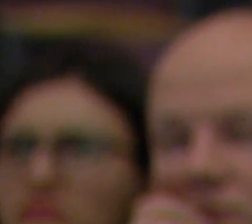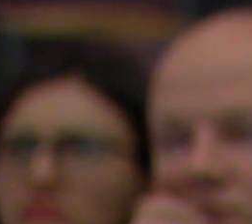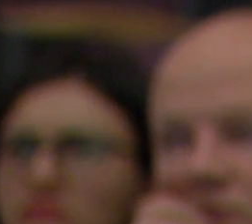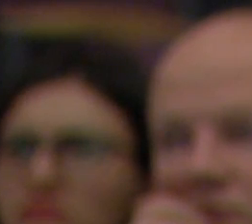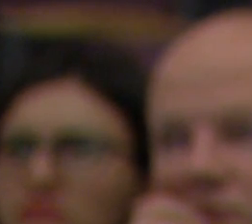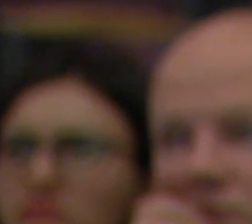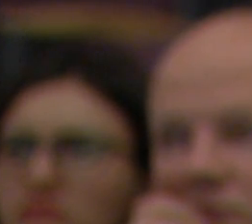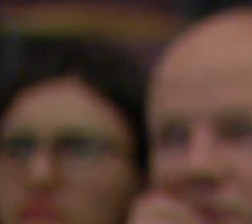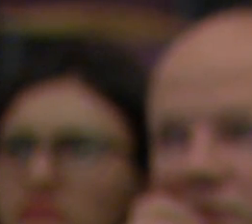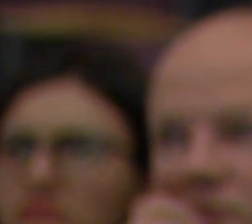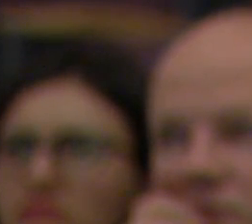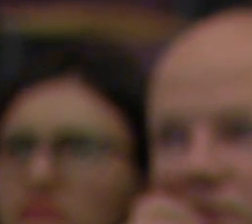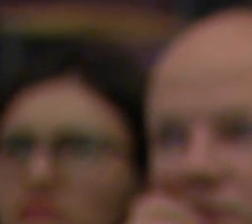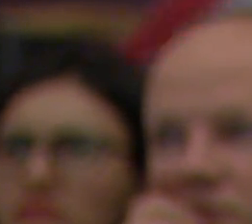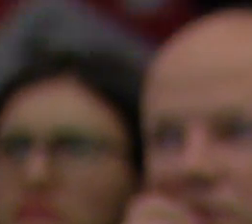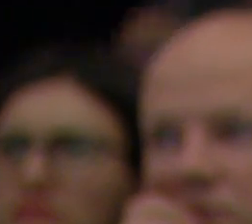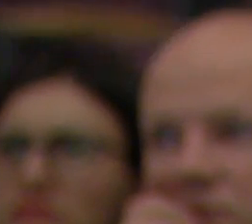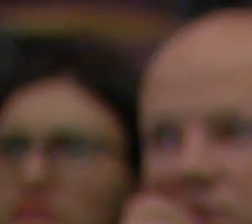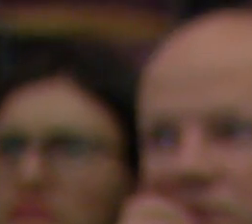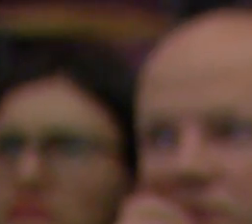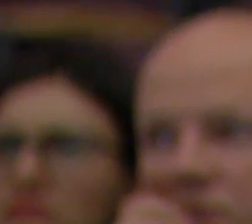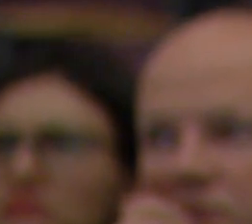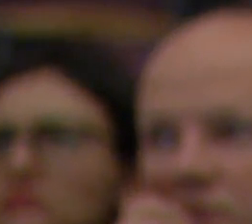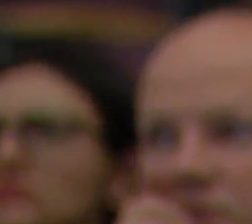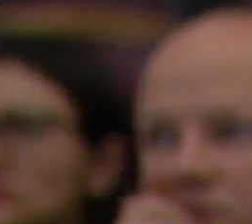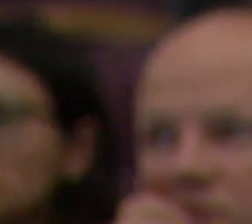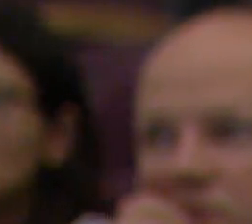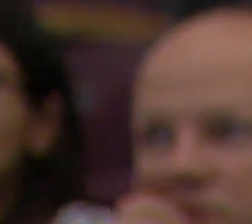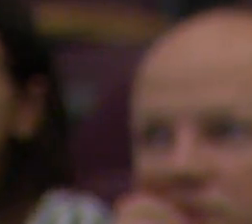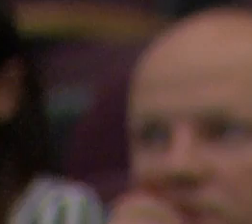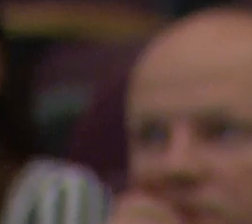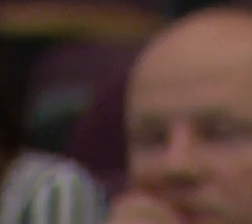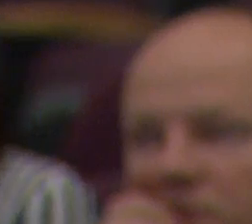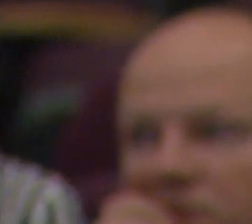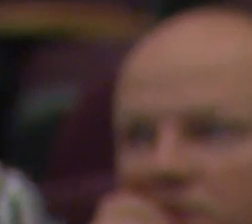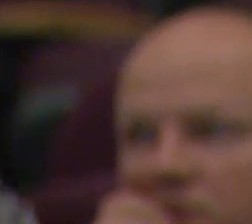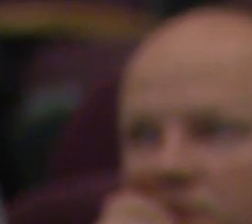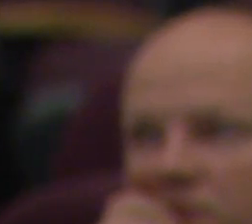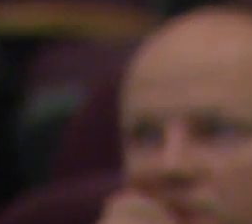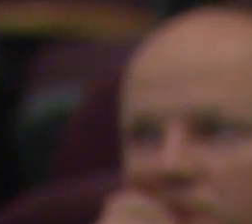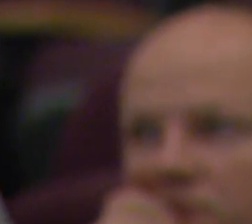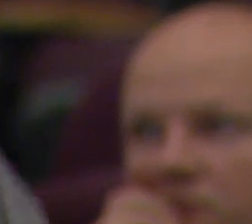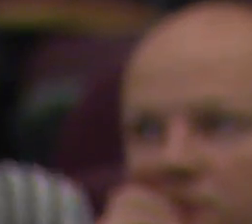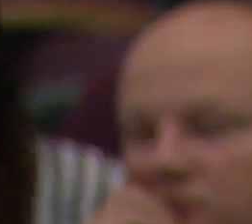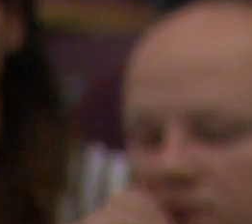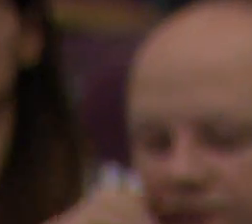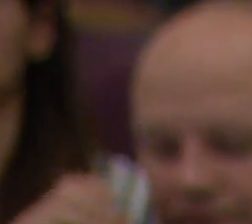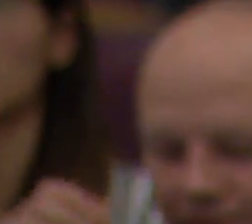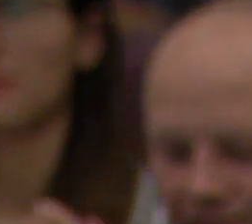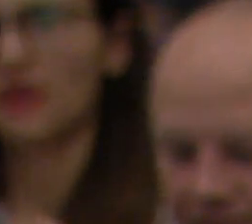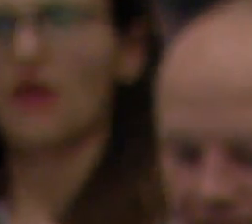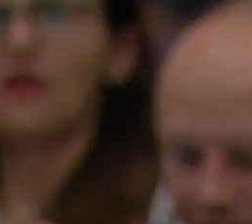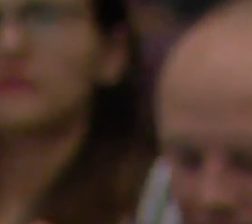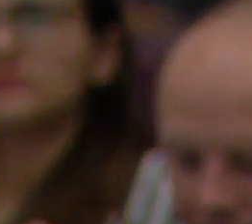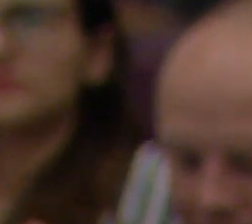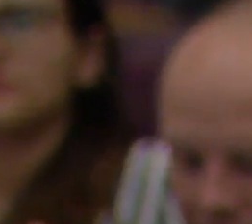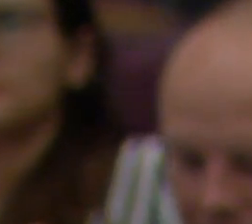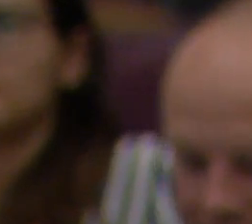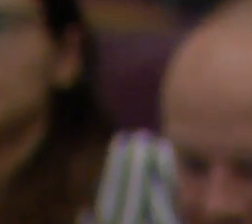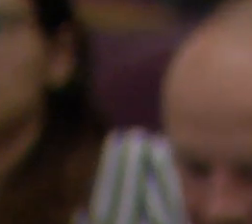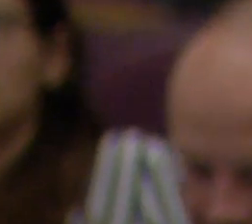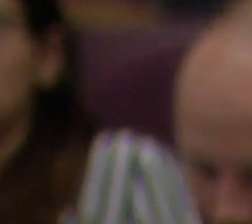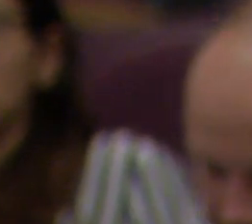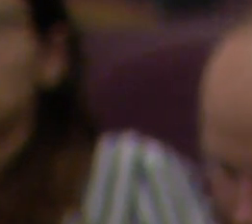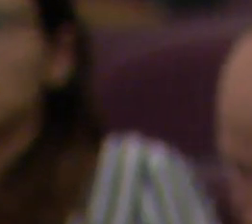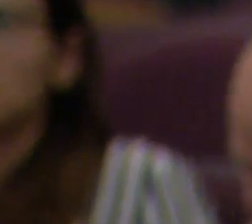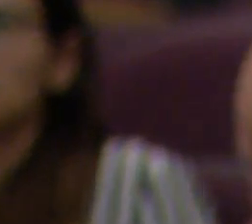la majorité des gens, particulièrement aux États-Unis, est extrêmement en colère à propos de ces accords commerciaux, ce qui inclut